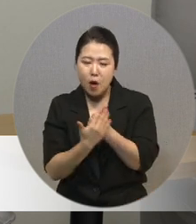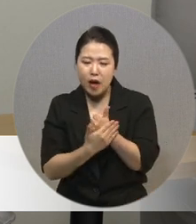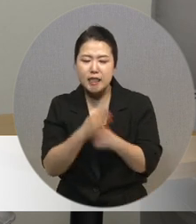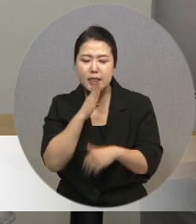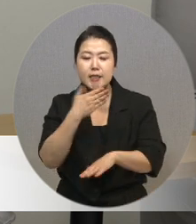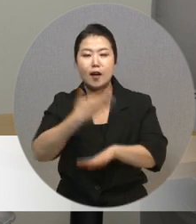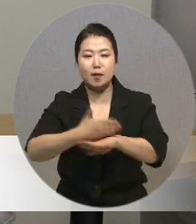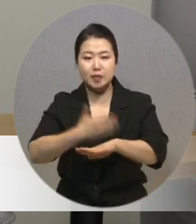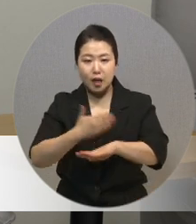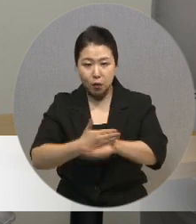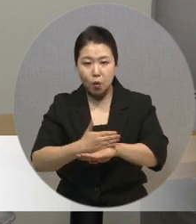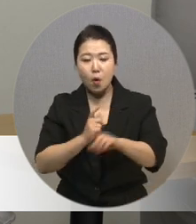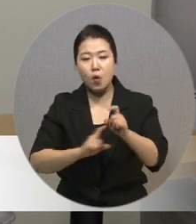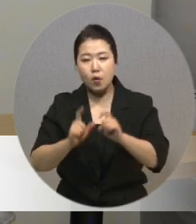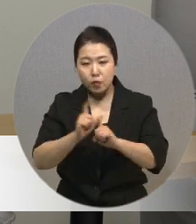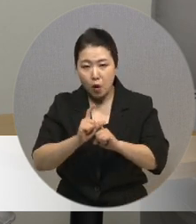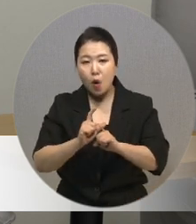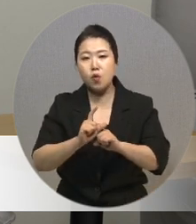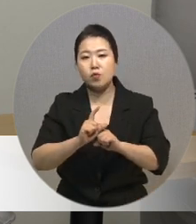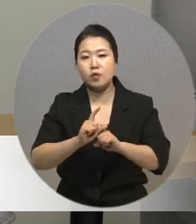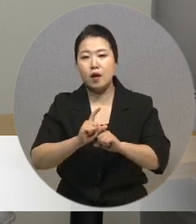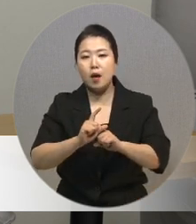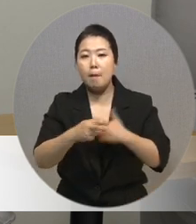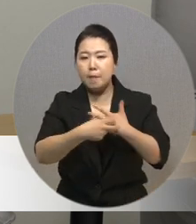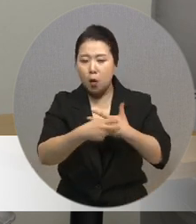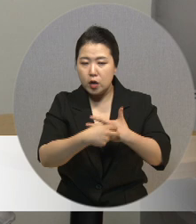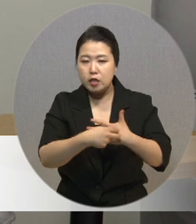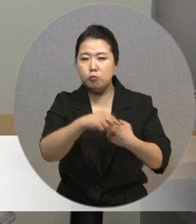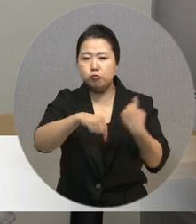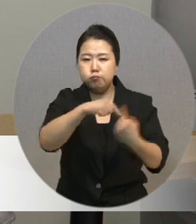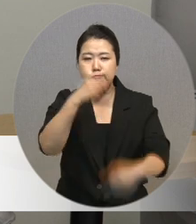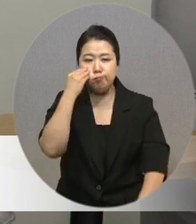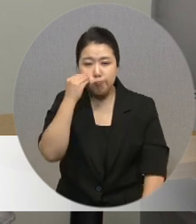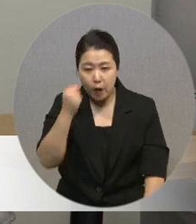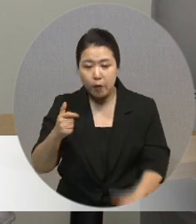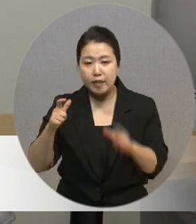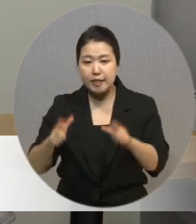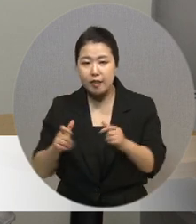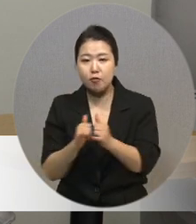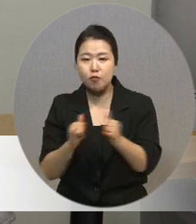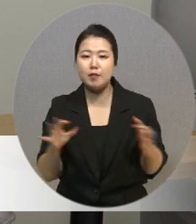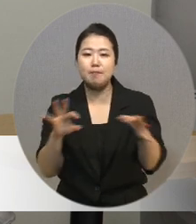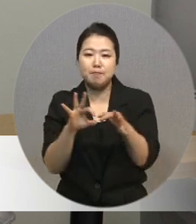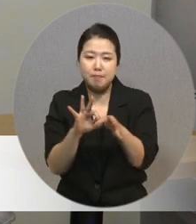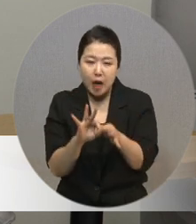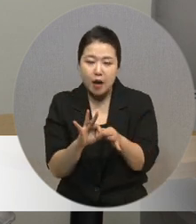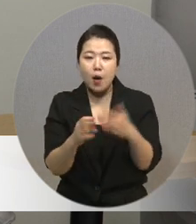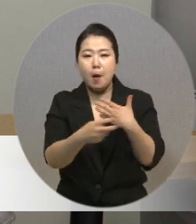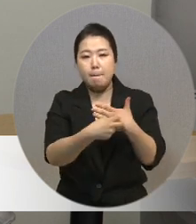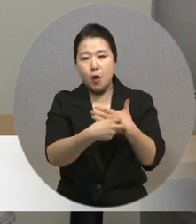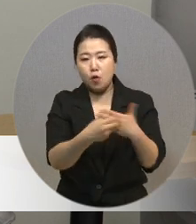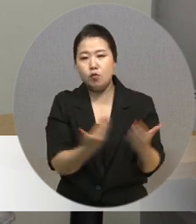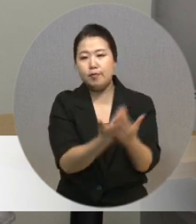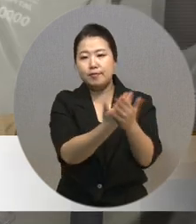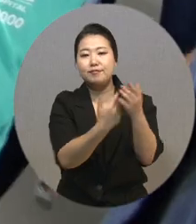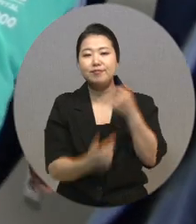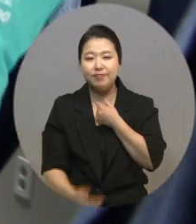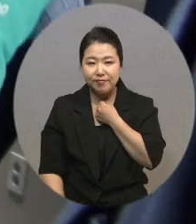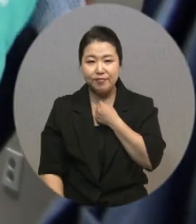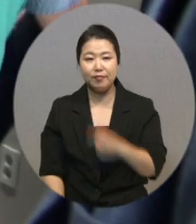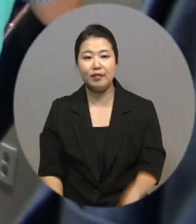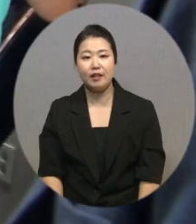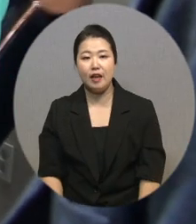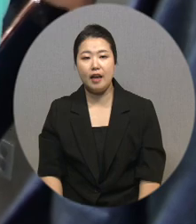고마웠고 더욱더 잘돼서 앞으로도 더 지역 주민들을 돌봐줄 수 있는 그런 병원으로 성장했으면 좋겠습니다